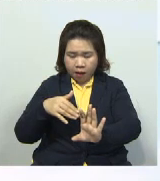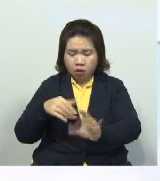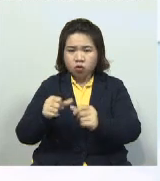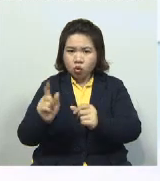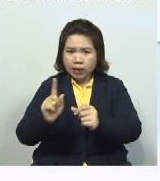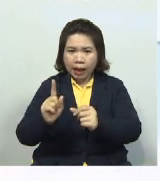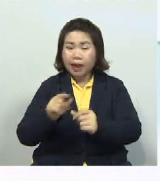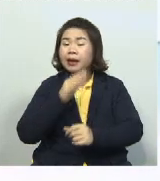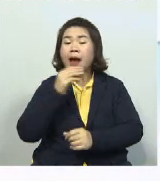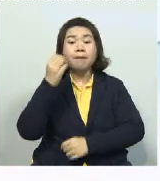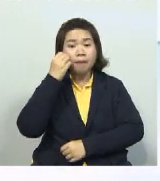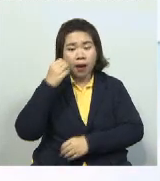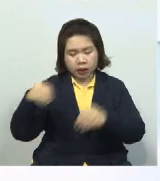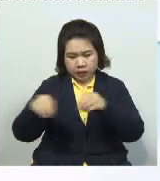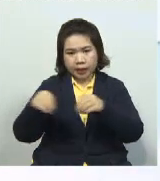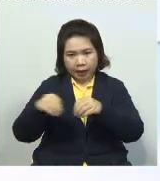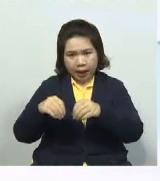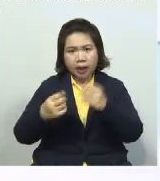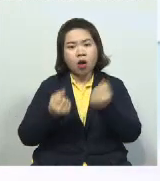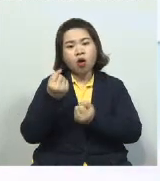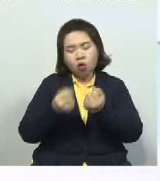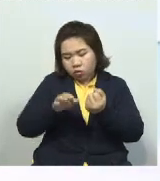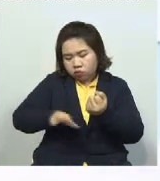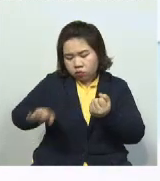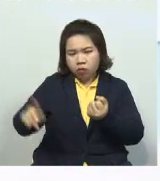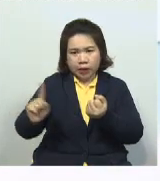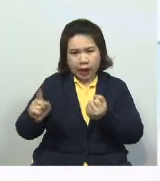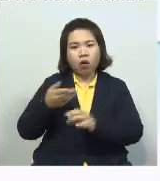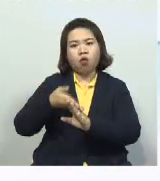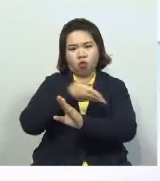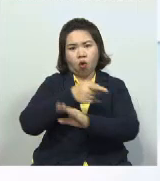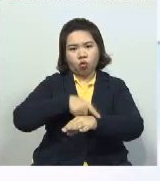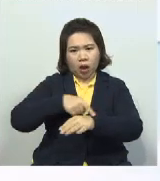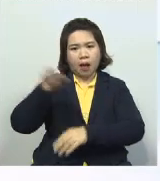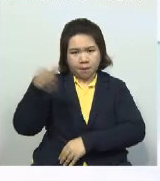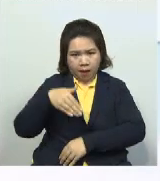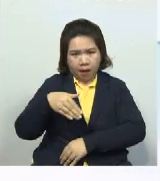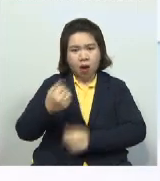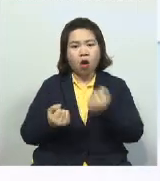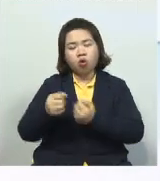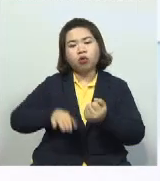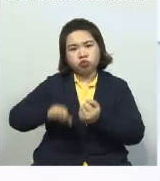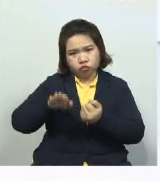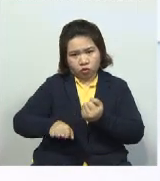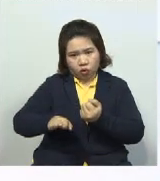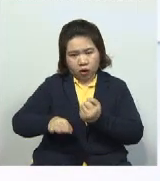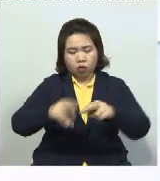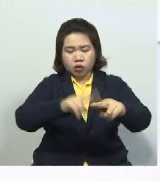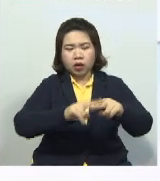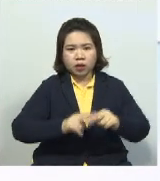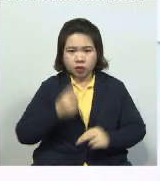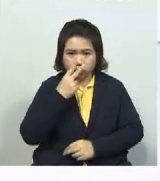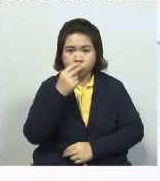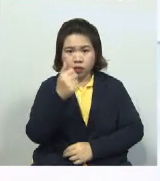ณย่านนั้นอยู่แล้วนะครับหรือมีที่จอดรถตรงนั้นก็ควรที่จะเข้ามาก่อนแล้วก็เข้ามาจอดรถแล้วก็เข้ามาชมการซักซ้อ